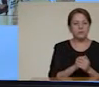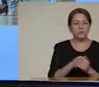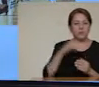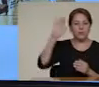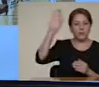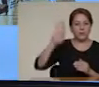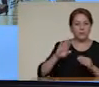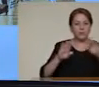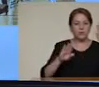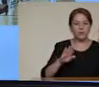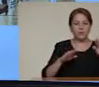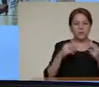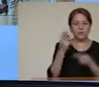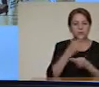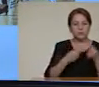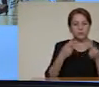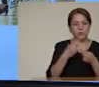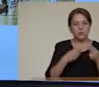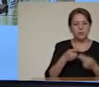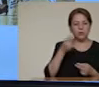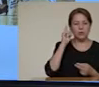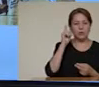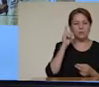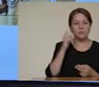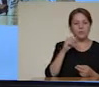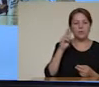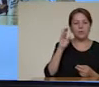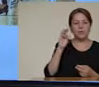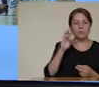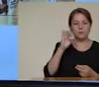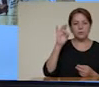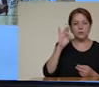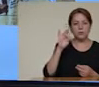devorlarida tasvirlangan qadimgi Misr taqvimlari.